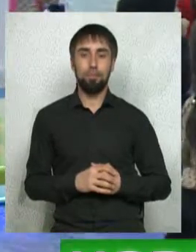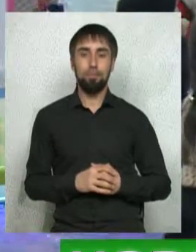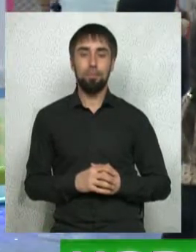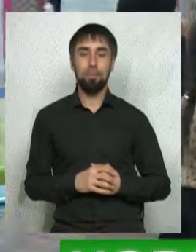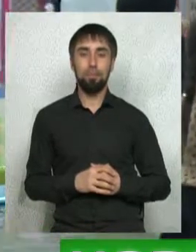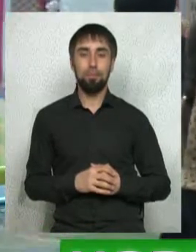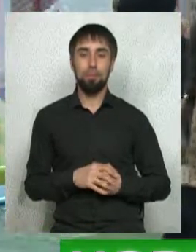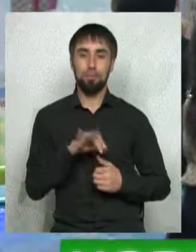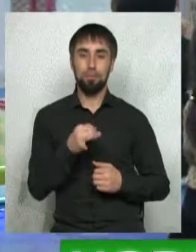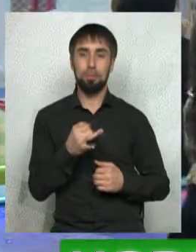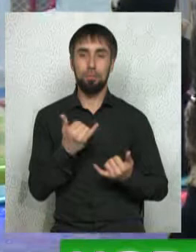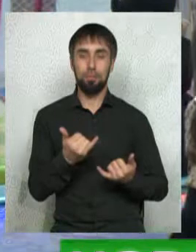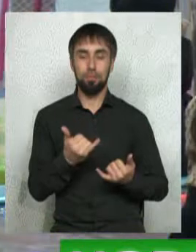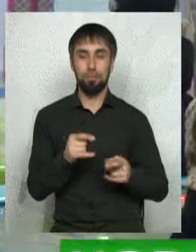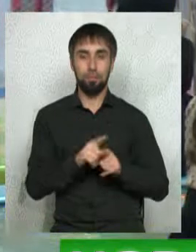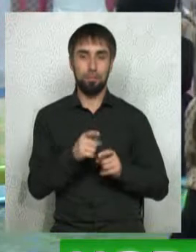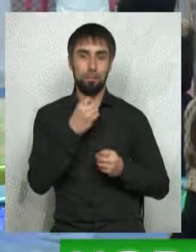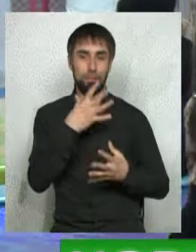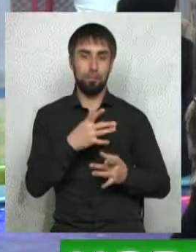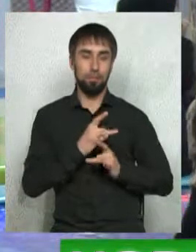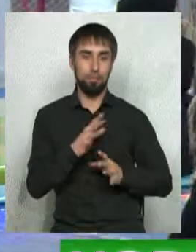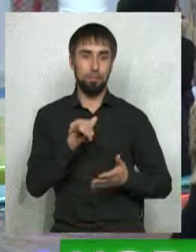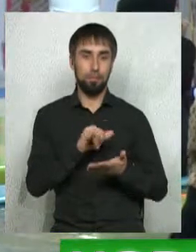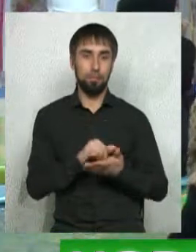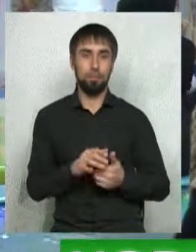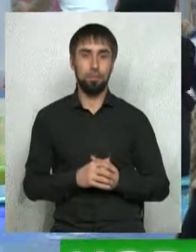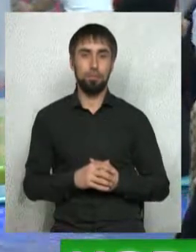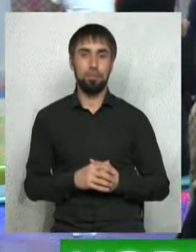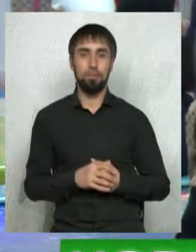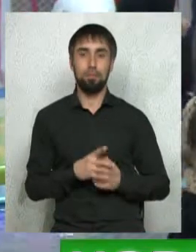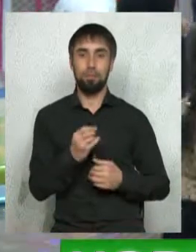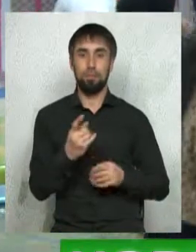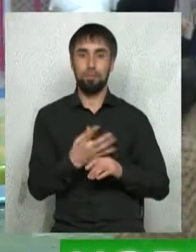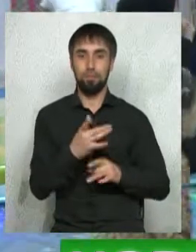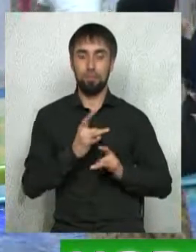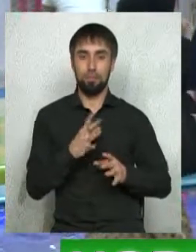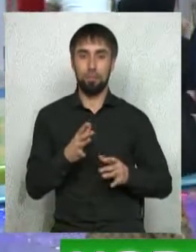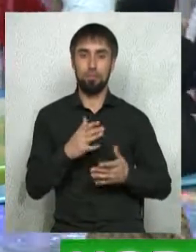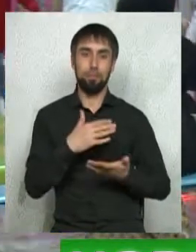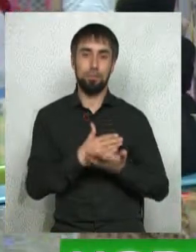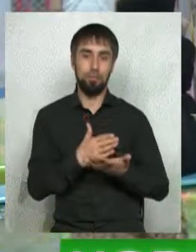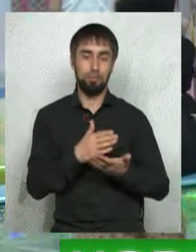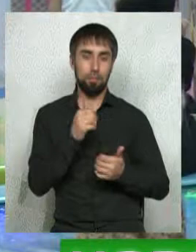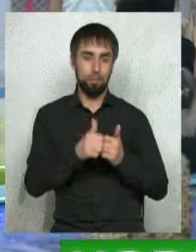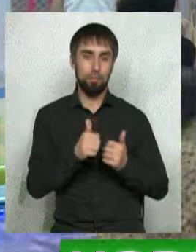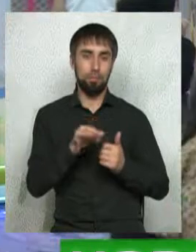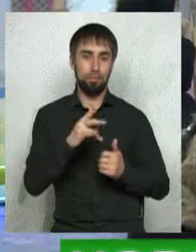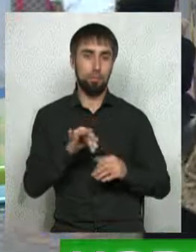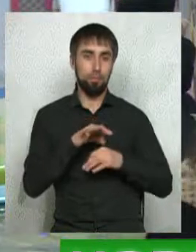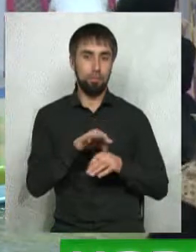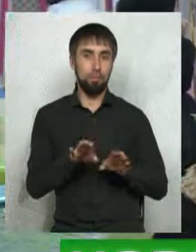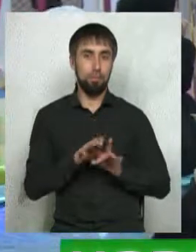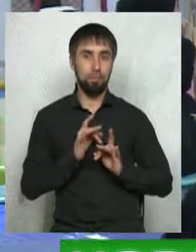Вот. И сейчас вот какой хороший праздник они устроили. Это не первый праздник. Часто такие праздники они